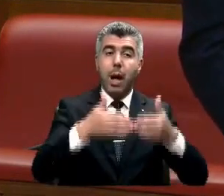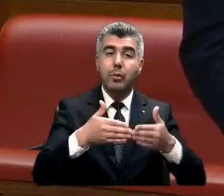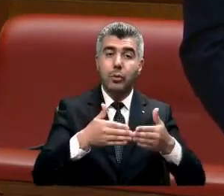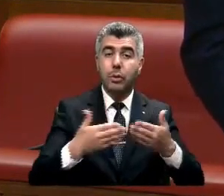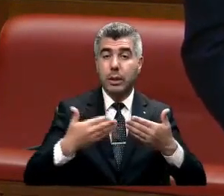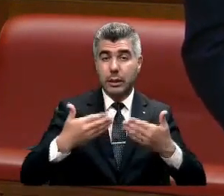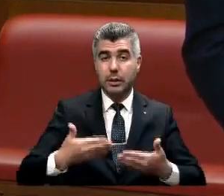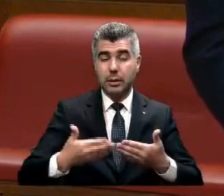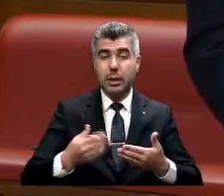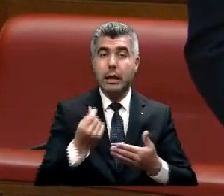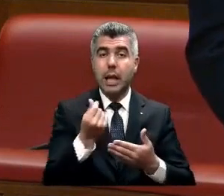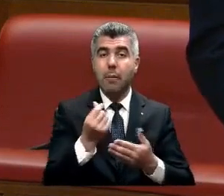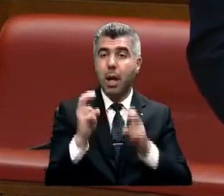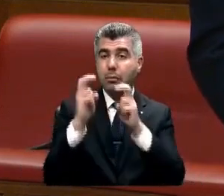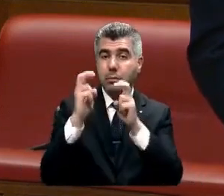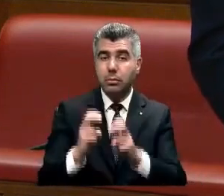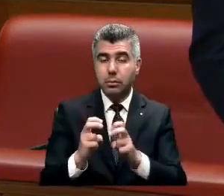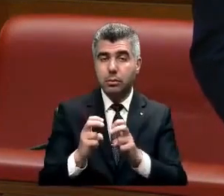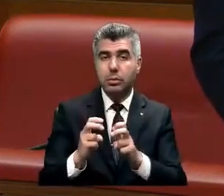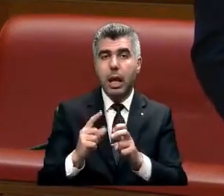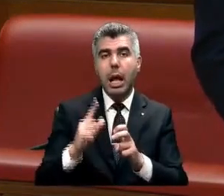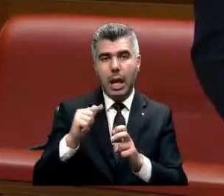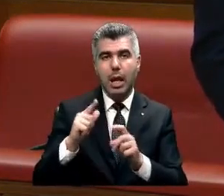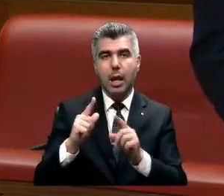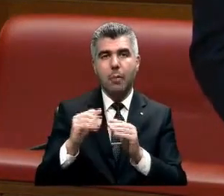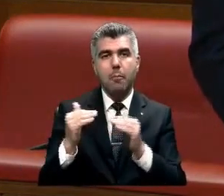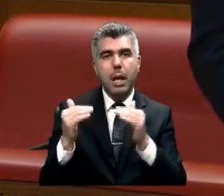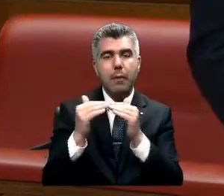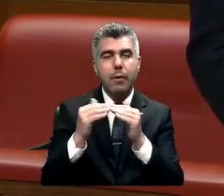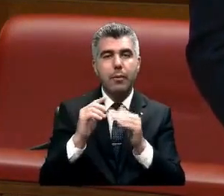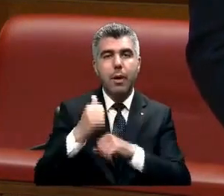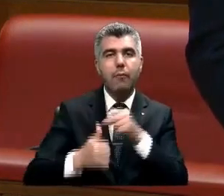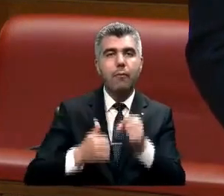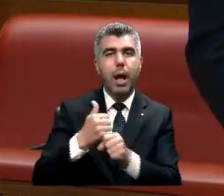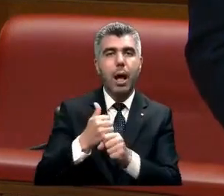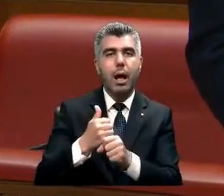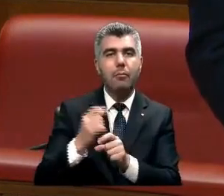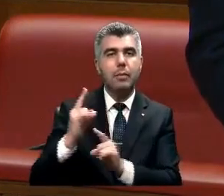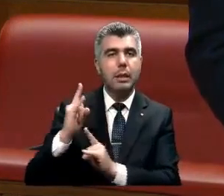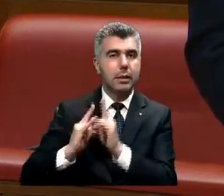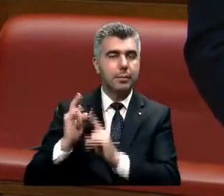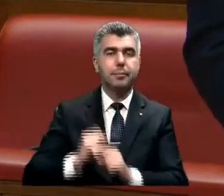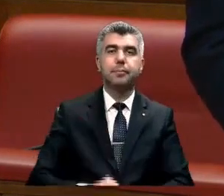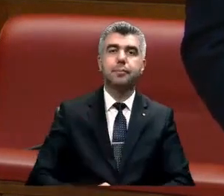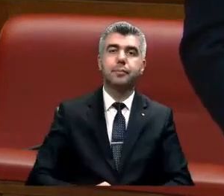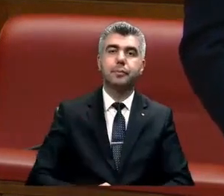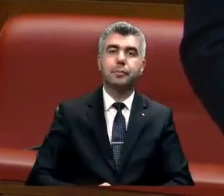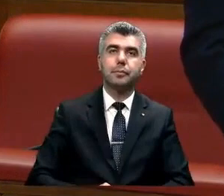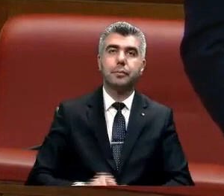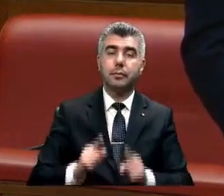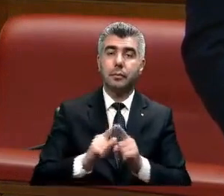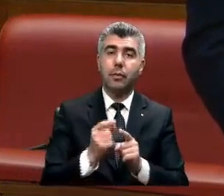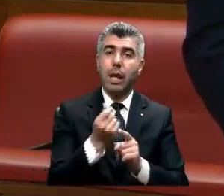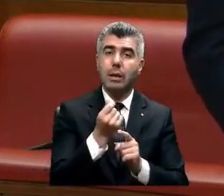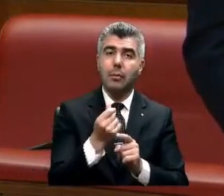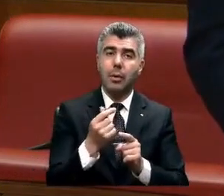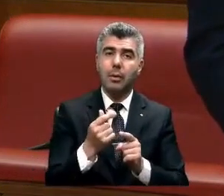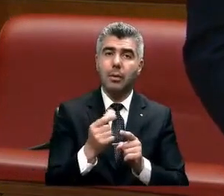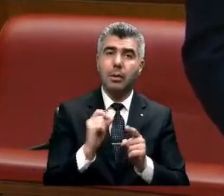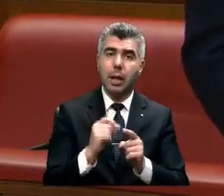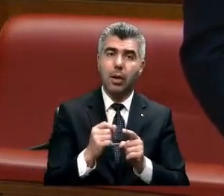الآن قد عرفت انخفاضا نسبيا مقارنة مع السنة الماضية. وتجدر الإشارة إلى أن أسعار تذاكر النقل